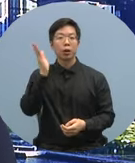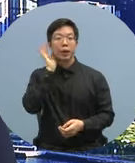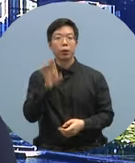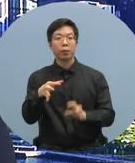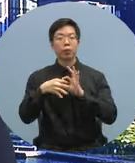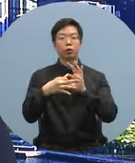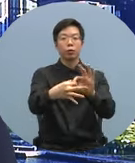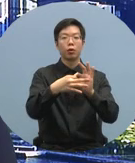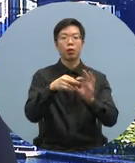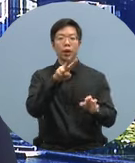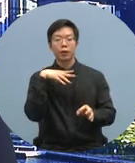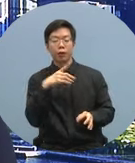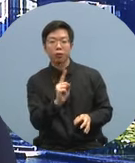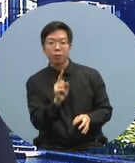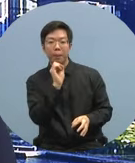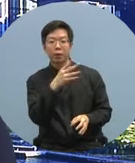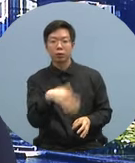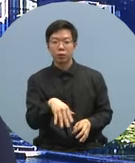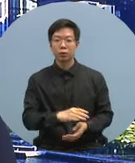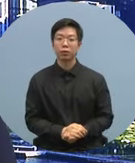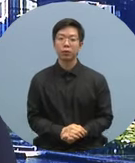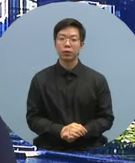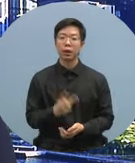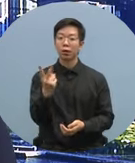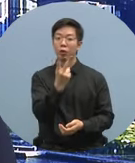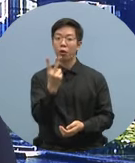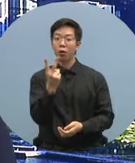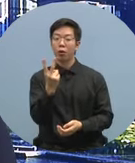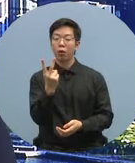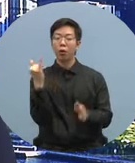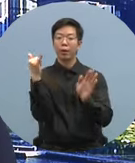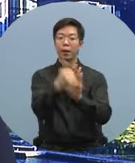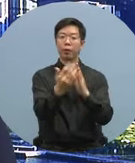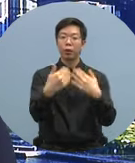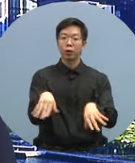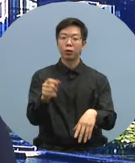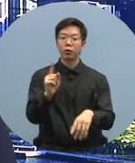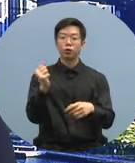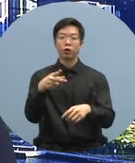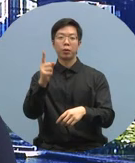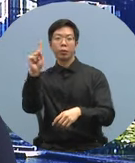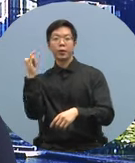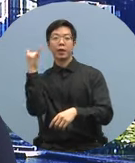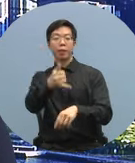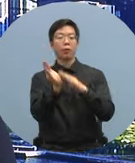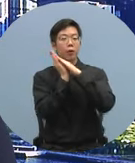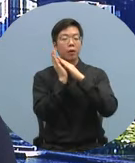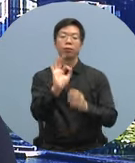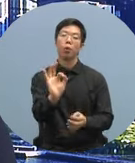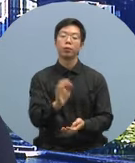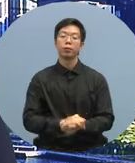哋呢兩位人士住完咗之後咧，就冇第二啲人咧就住嘅。咁佢哋清潔嘅員工咧都係著足嗰、那個